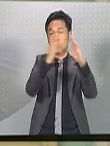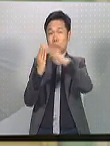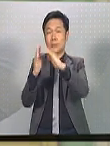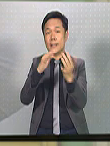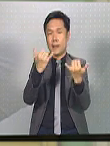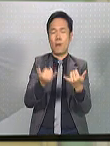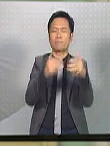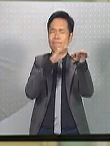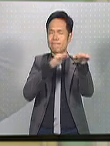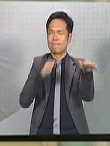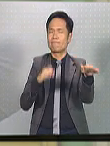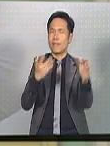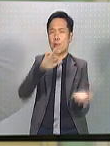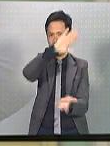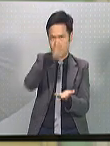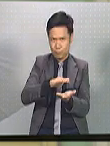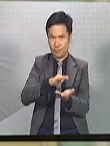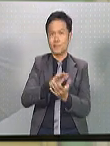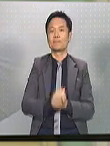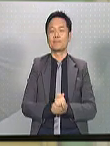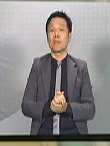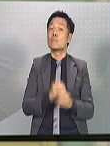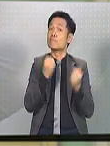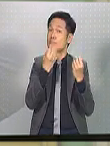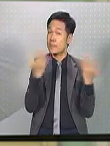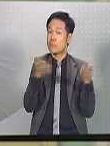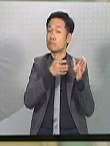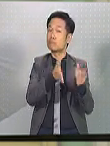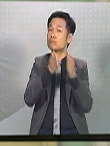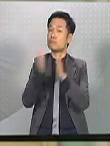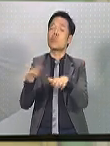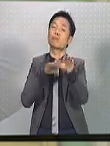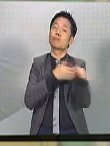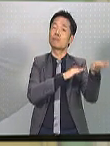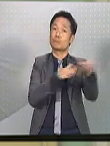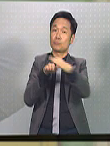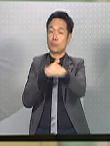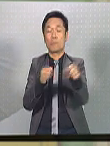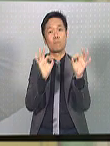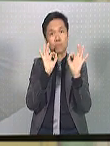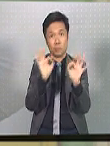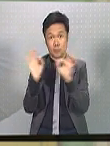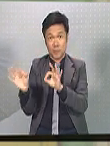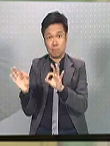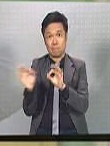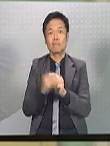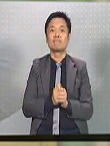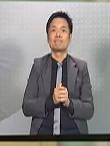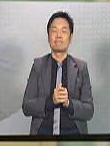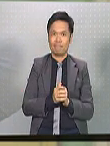pun berkurangan dipanjat tempat jalan-jalan agak lengah menunjukkan pematuhan telah pun